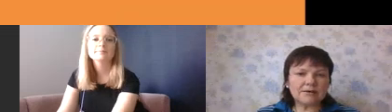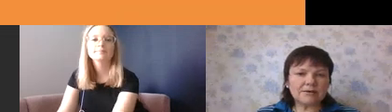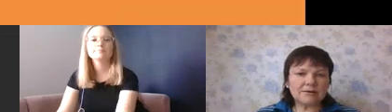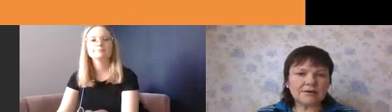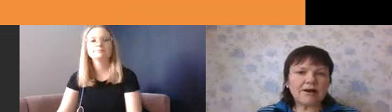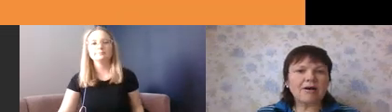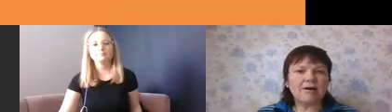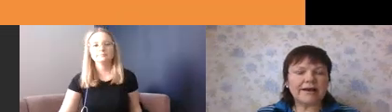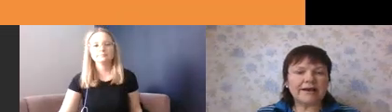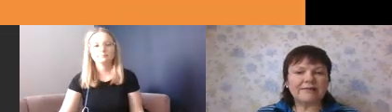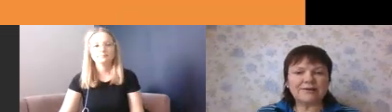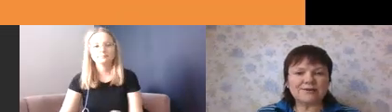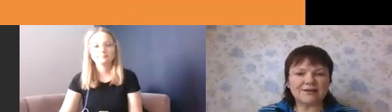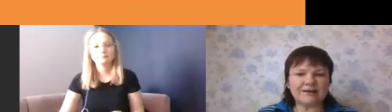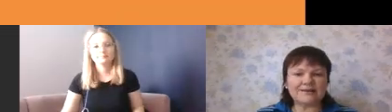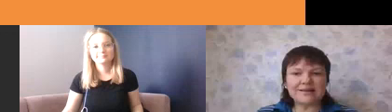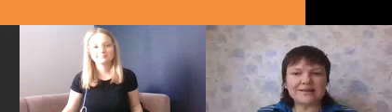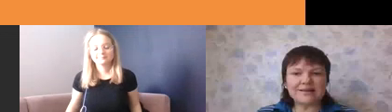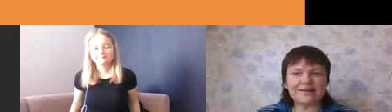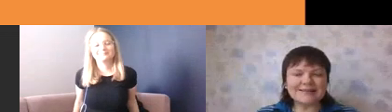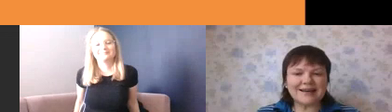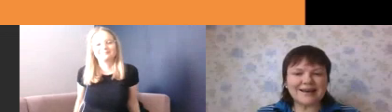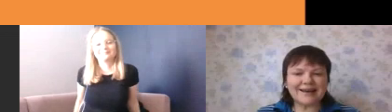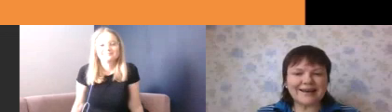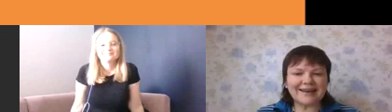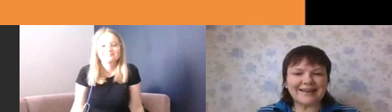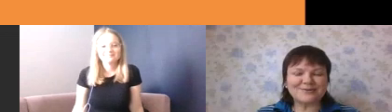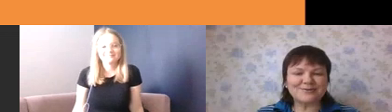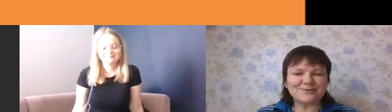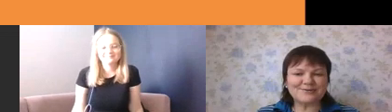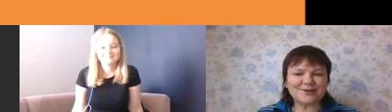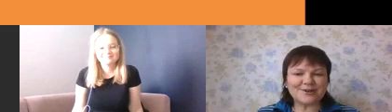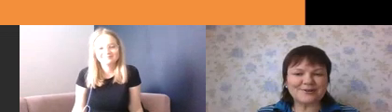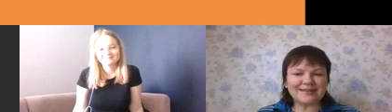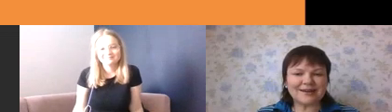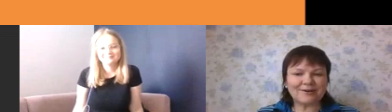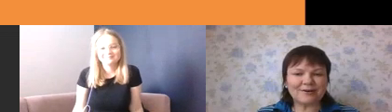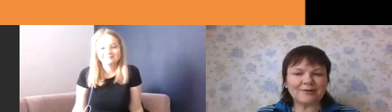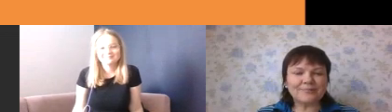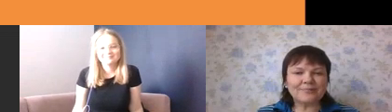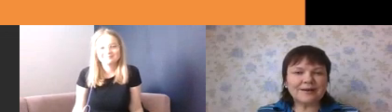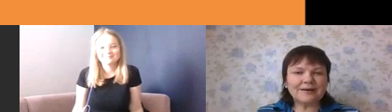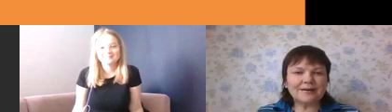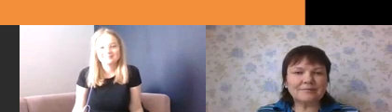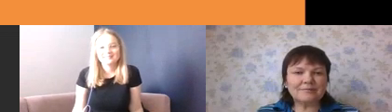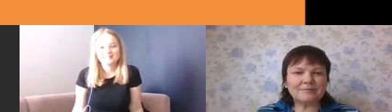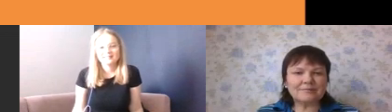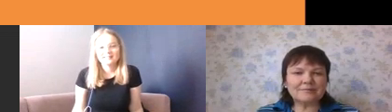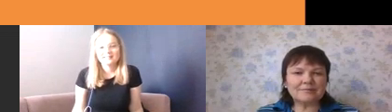miks on, aha, enne veel üks slaid, siiski selle enese tutvustuse juurde, õike küll.